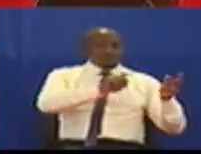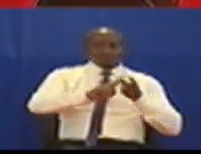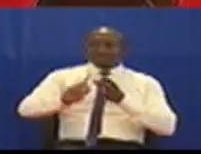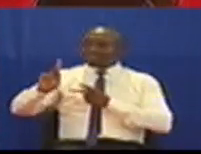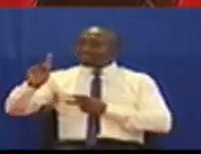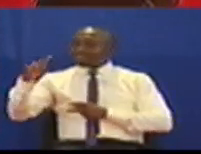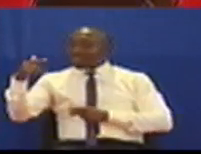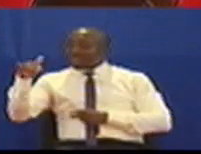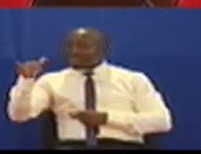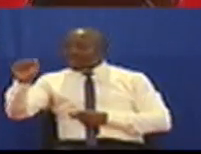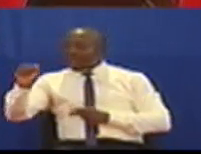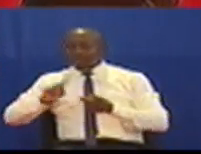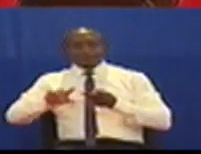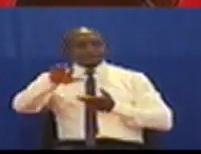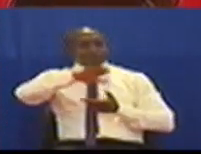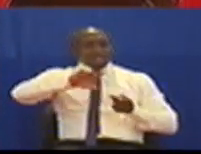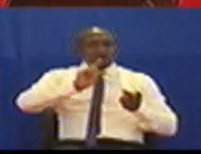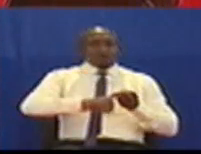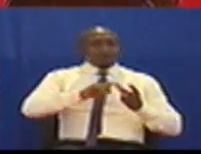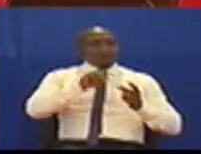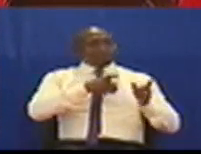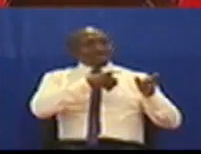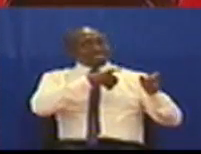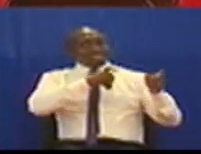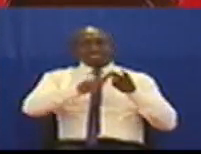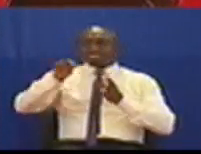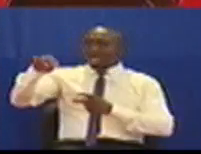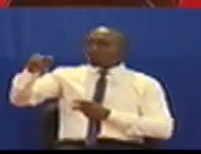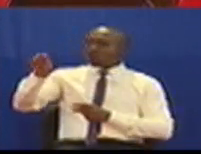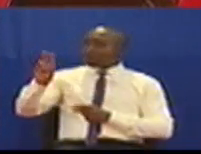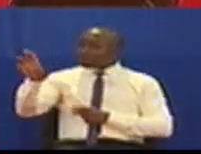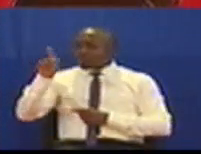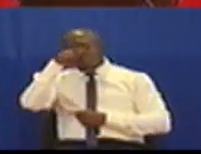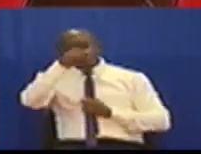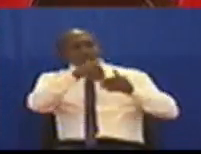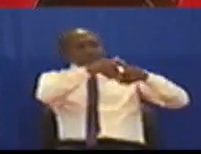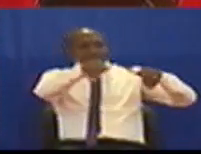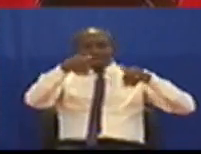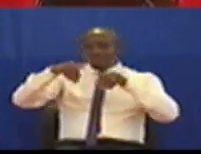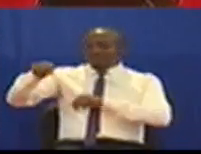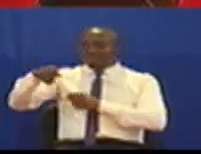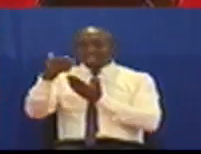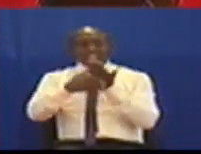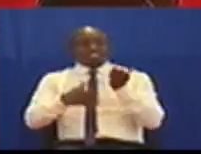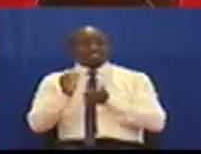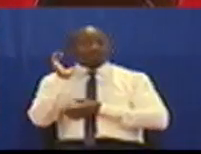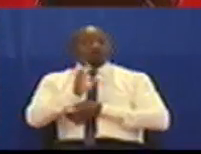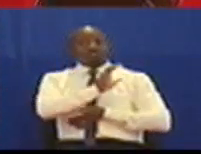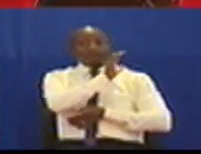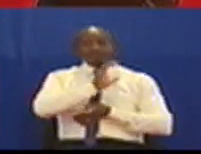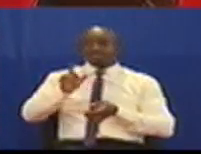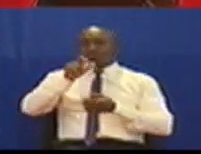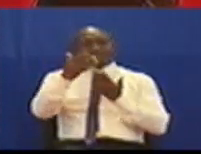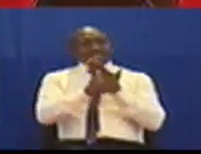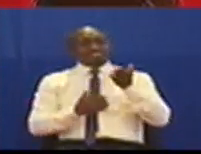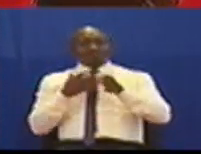Kitaya, maeneo yale ya Masasi kule na Nyumbu na wapi ambako tumepakana na nchi ya Mozambiki, wananchi